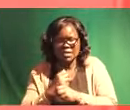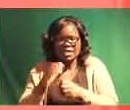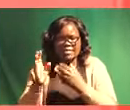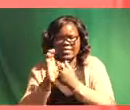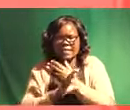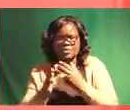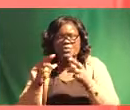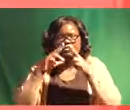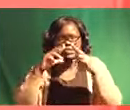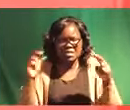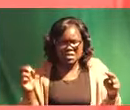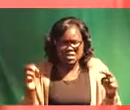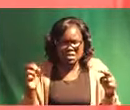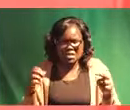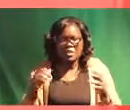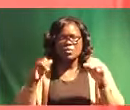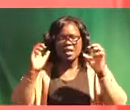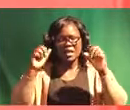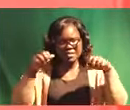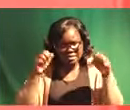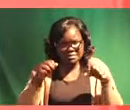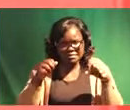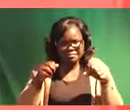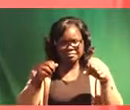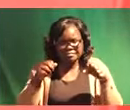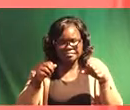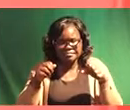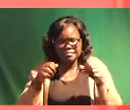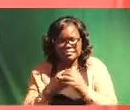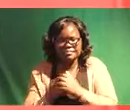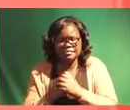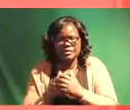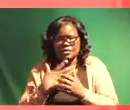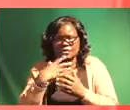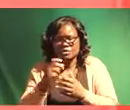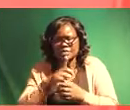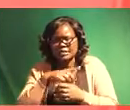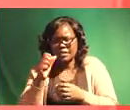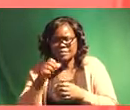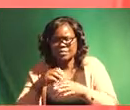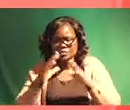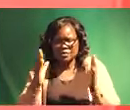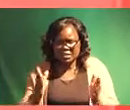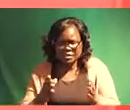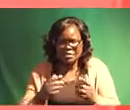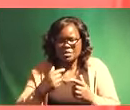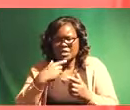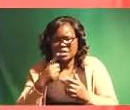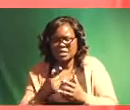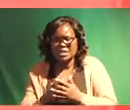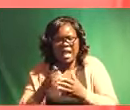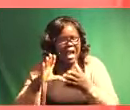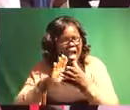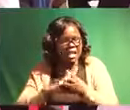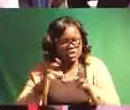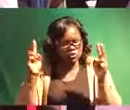iliyo na amani. Hiyo mmekubali? Kwa hivyo tukienda kwa meza tuseme